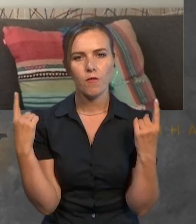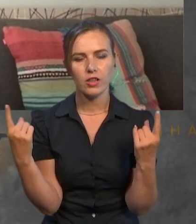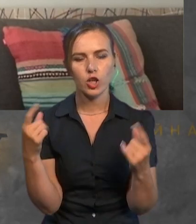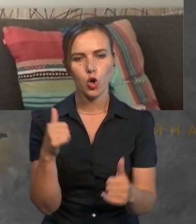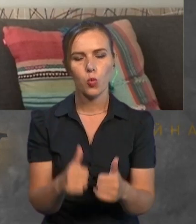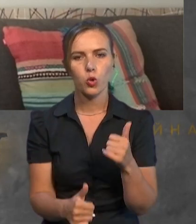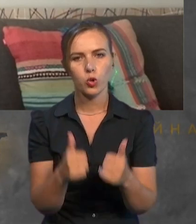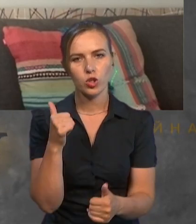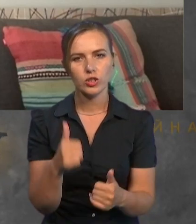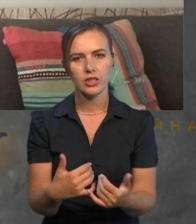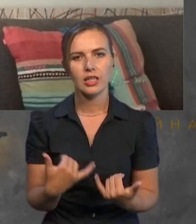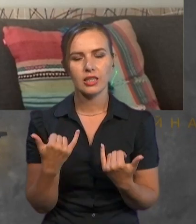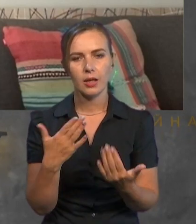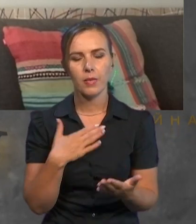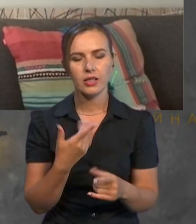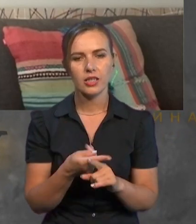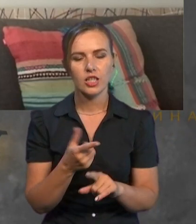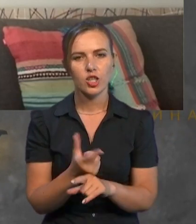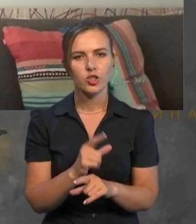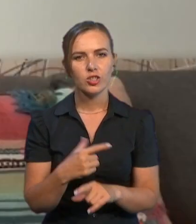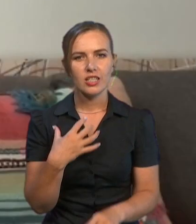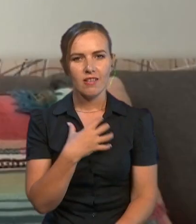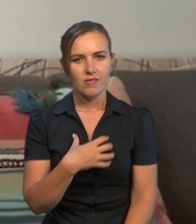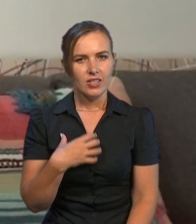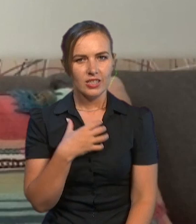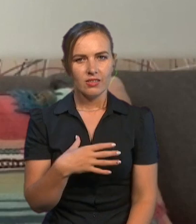Для мене це дуже важливо. Я вважаю, що це